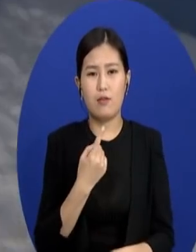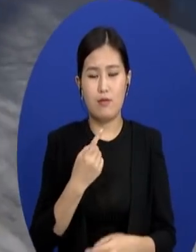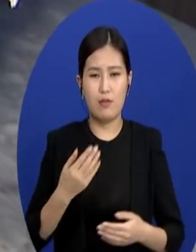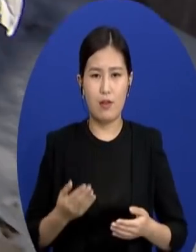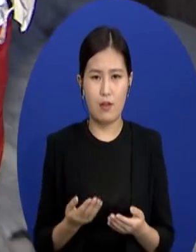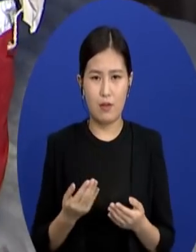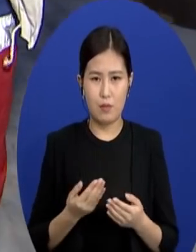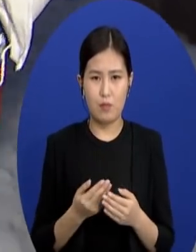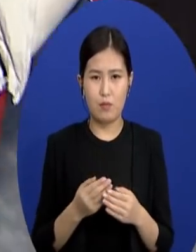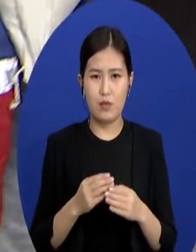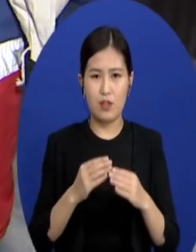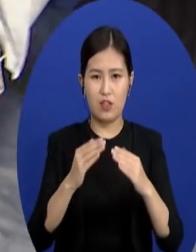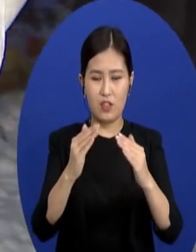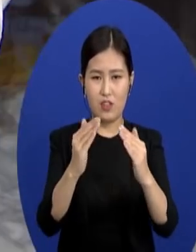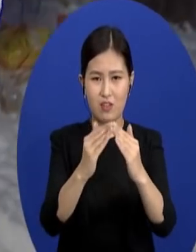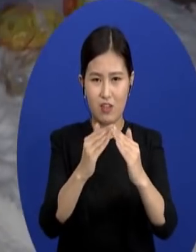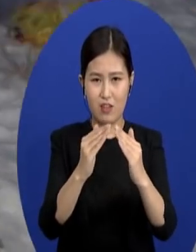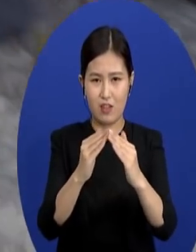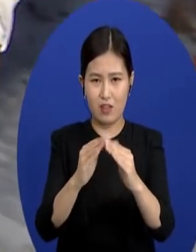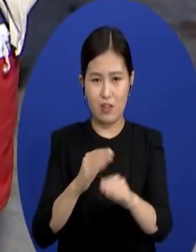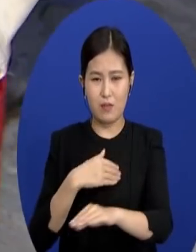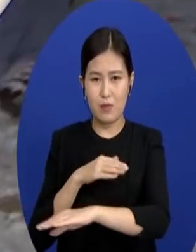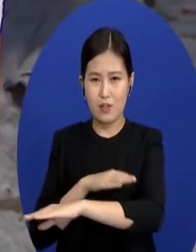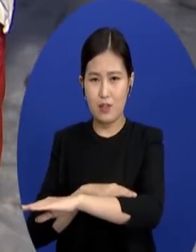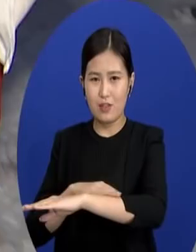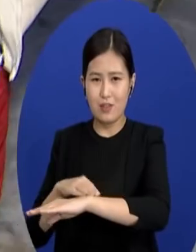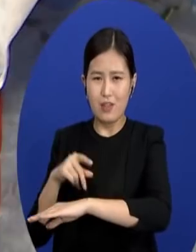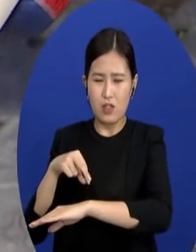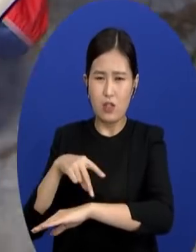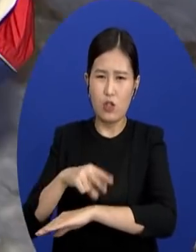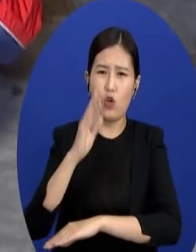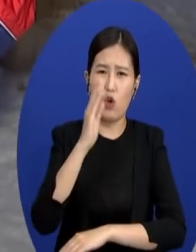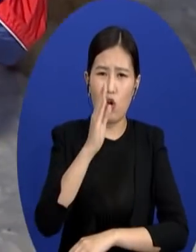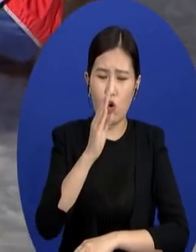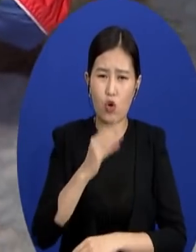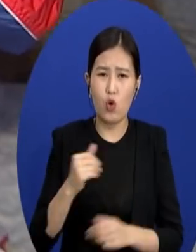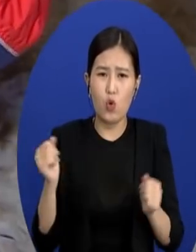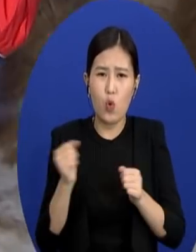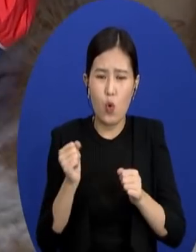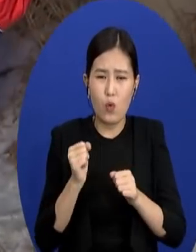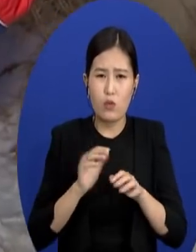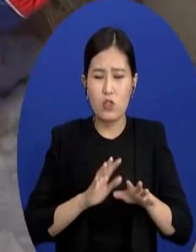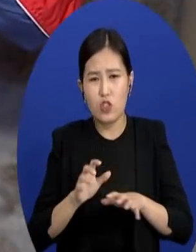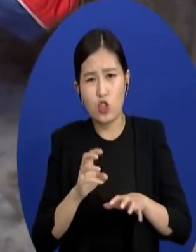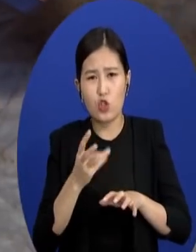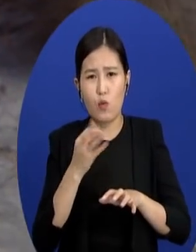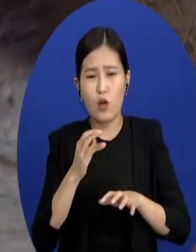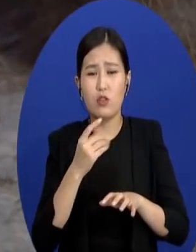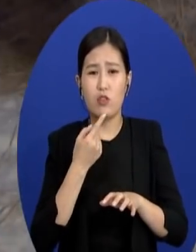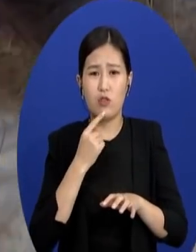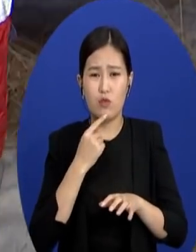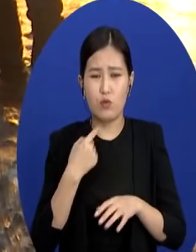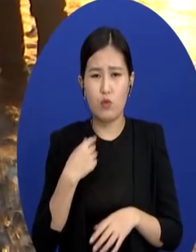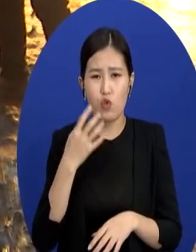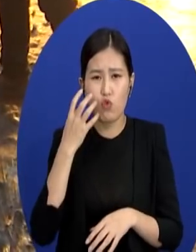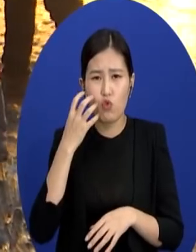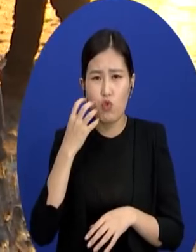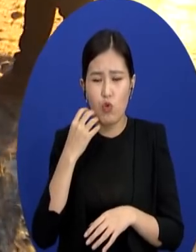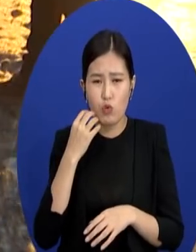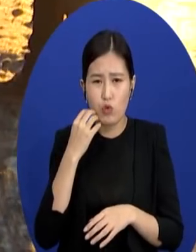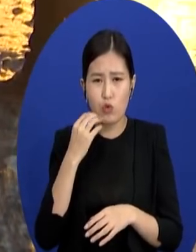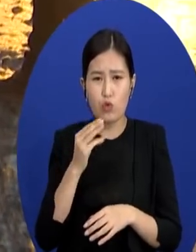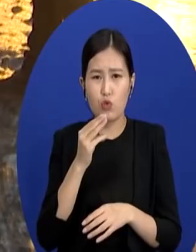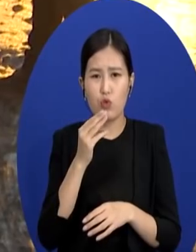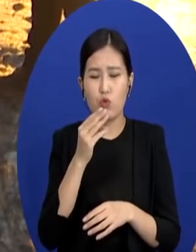Түүний гэр засмал замаас нилээд зайдуу. Ялангуяа өвлийн улирал талтаргаа гулхаа ихтэй. Хөгшин хүн нэг шуудаа төлөө өрөөд явах нь